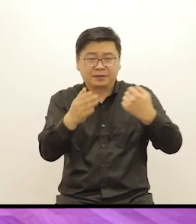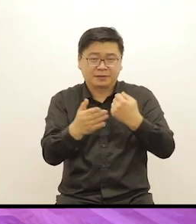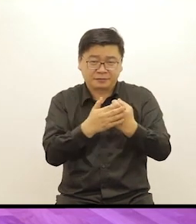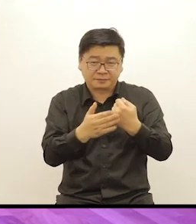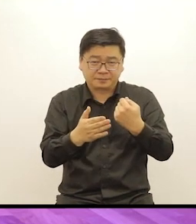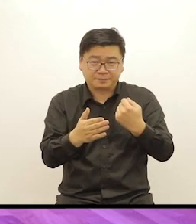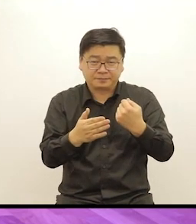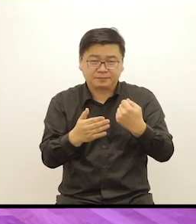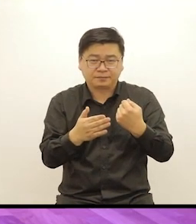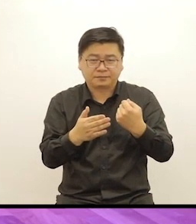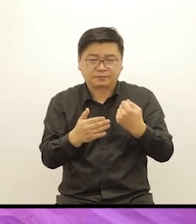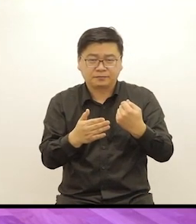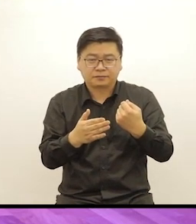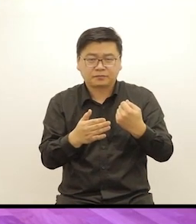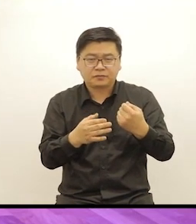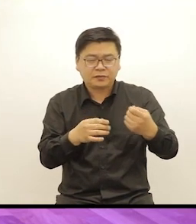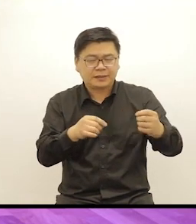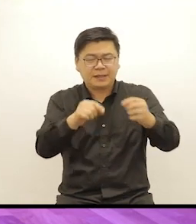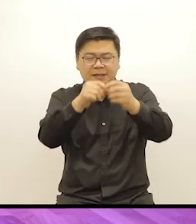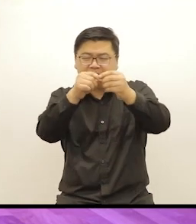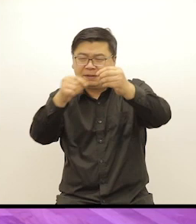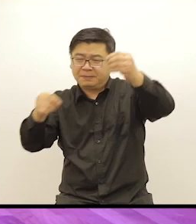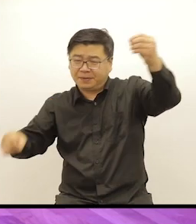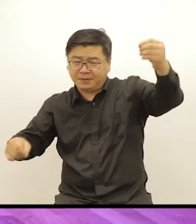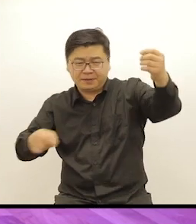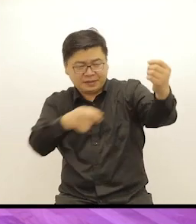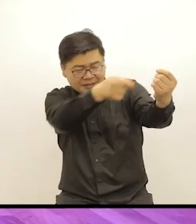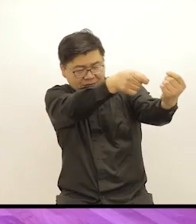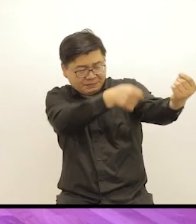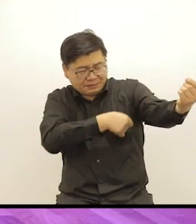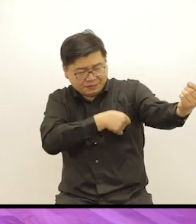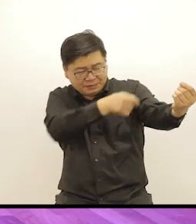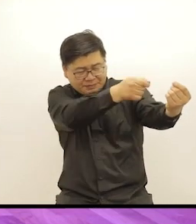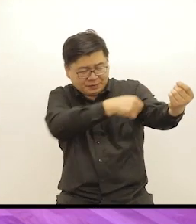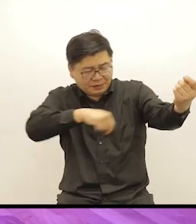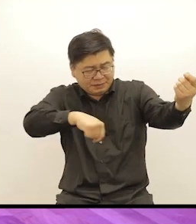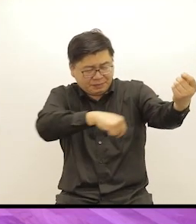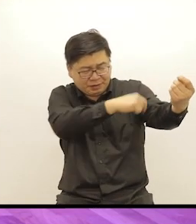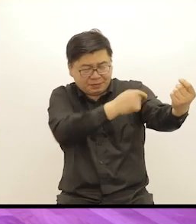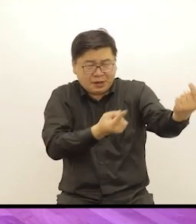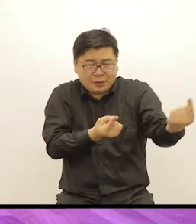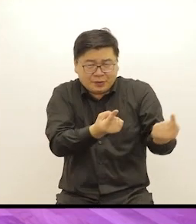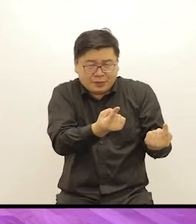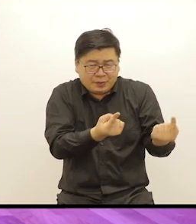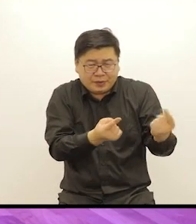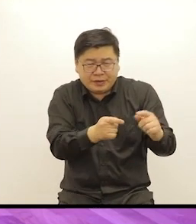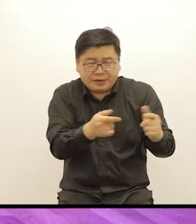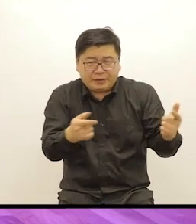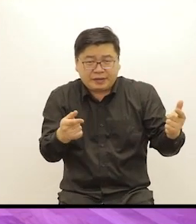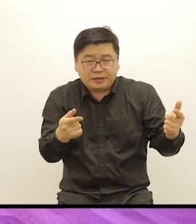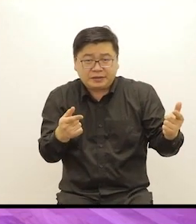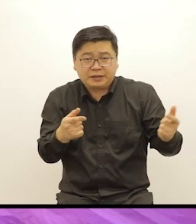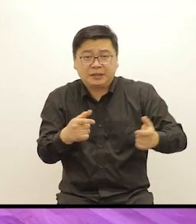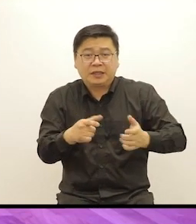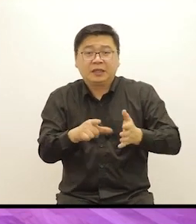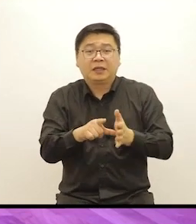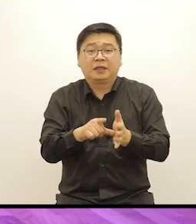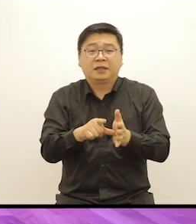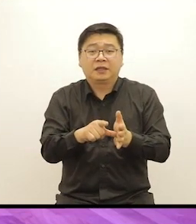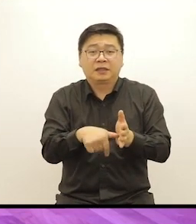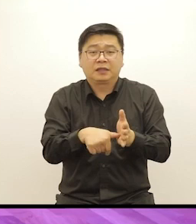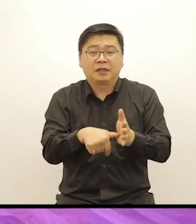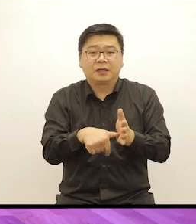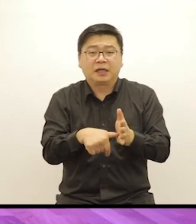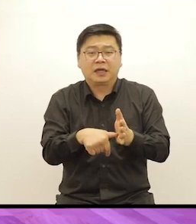그 바이올린 현과 활과의 관계를 이렇게 조절하고 네. 연습하고 하는 그런 게 사실은